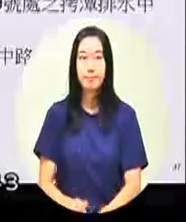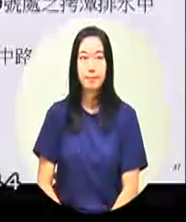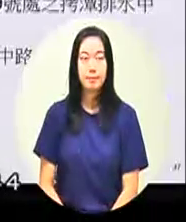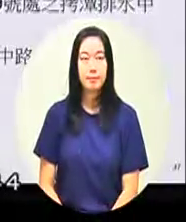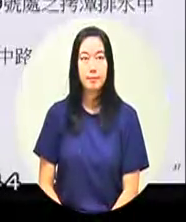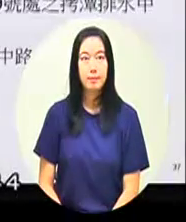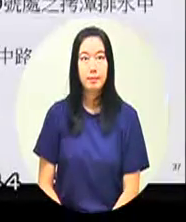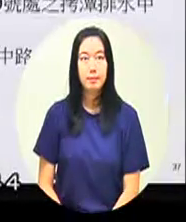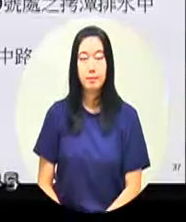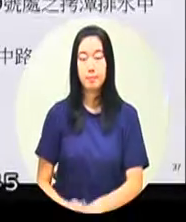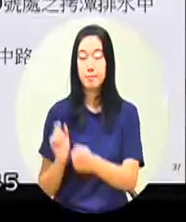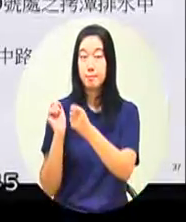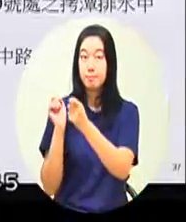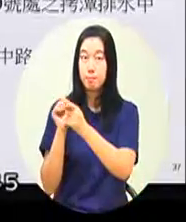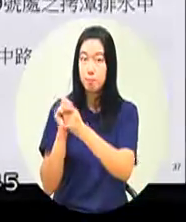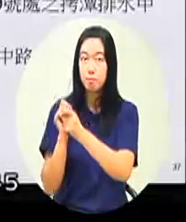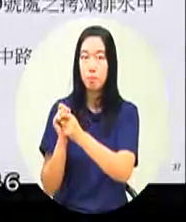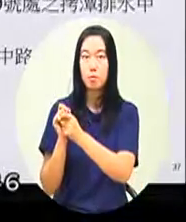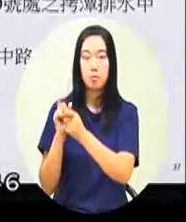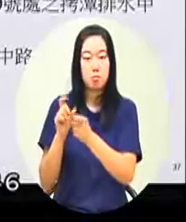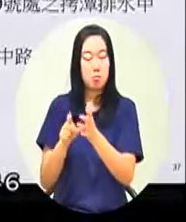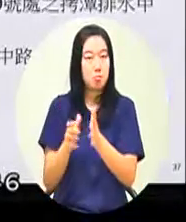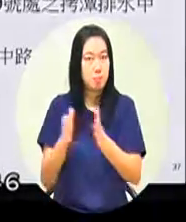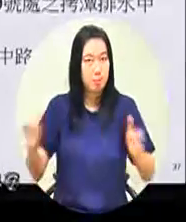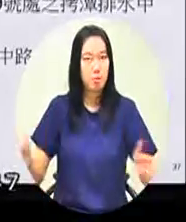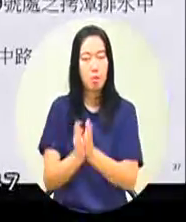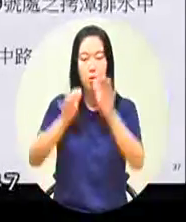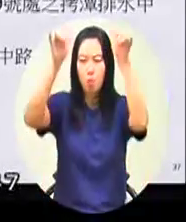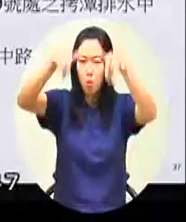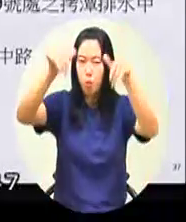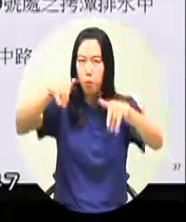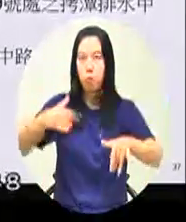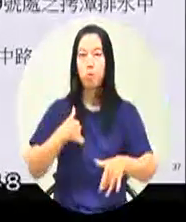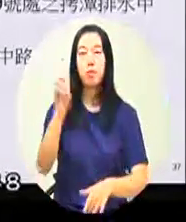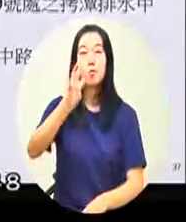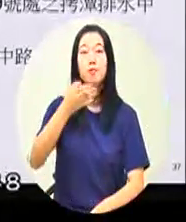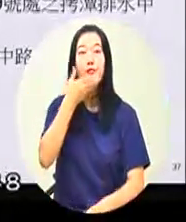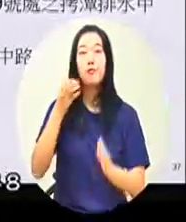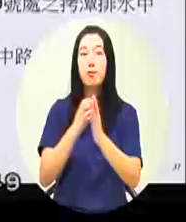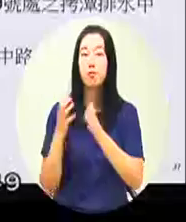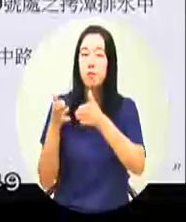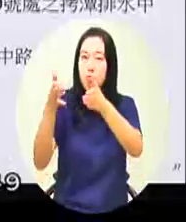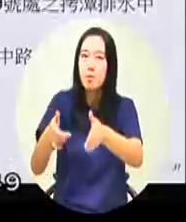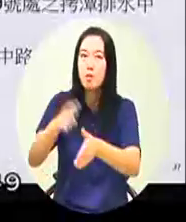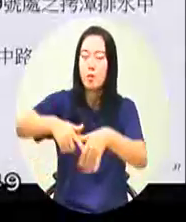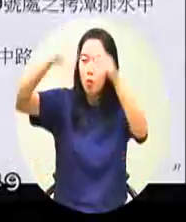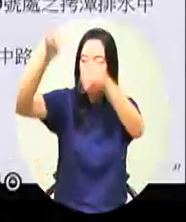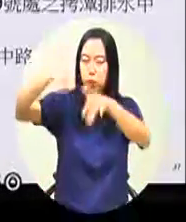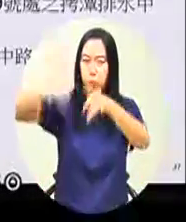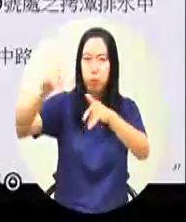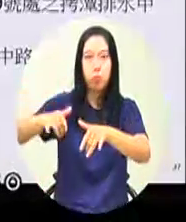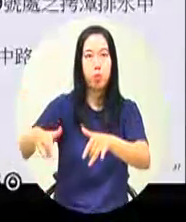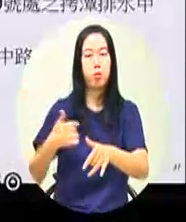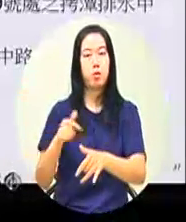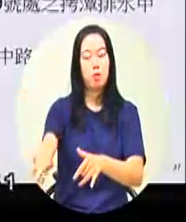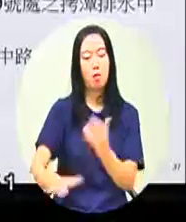那最近这一阵子已经下雨，我们水利局针对这一些强降雨造成一些比较